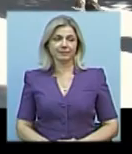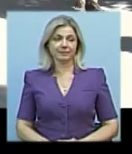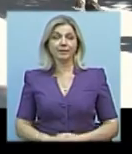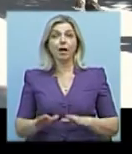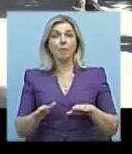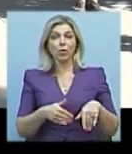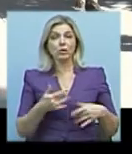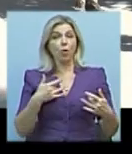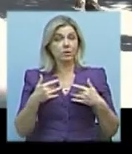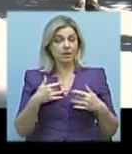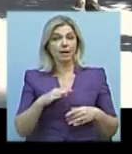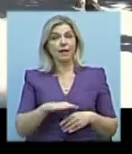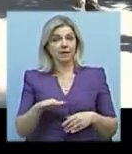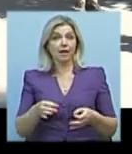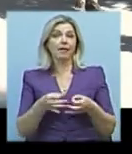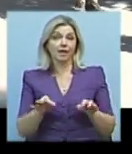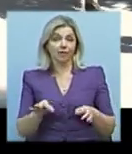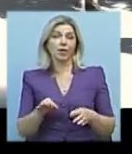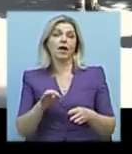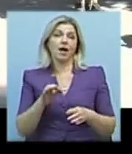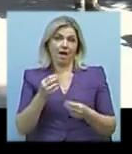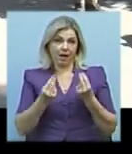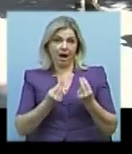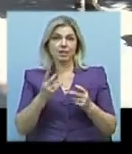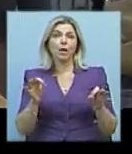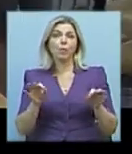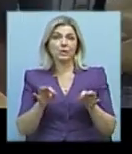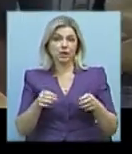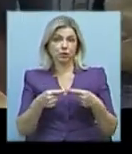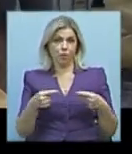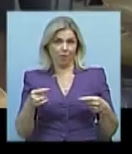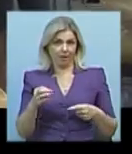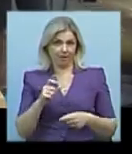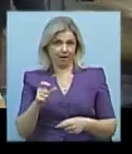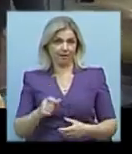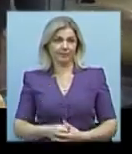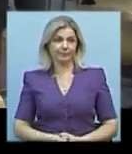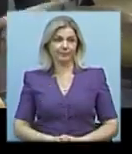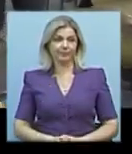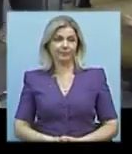Після концерту малечі дозволили пограти на музичних інструментах.